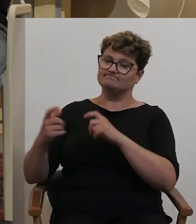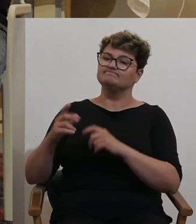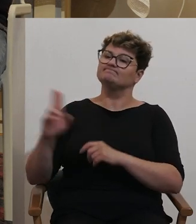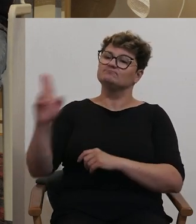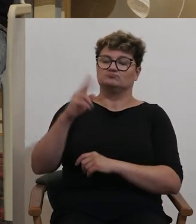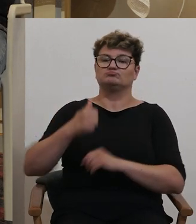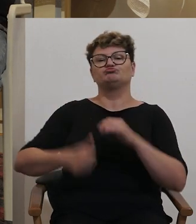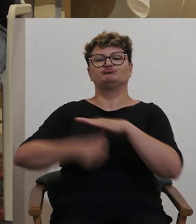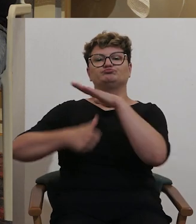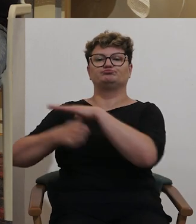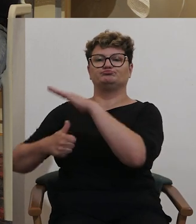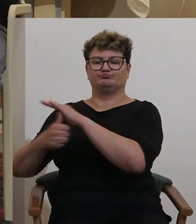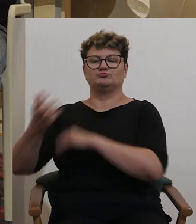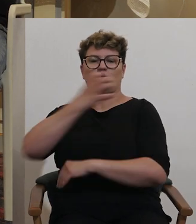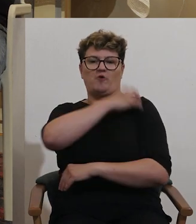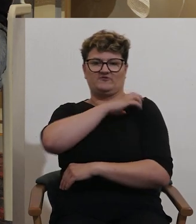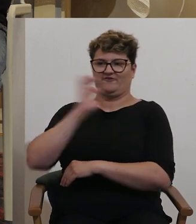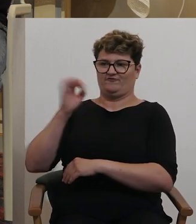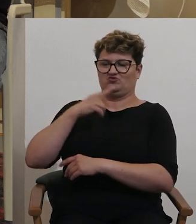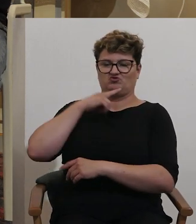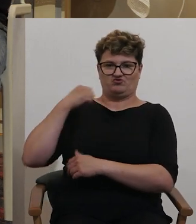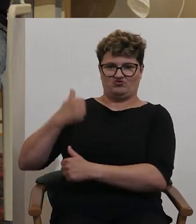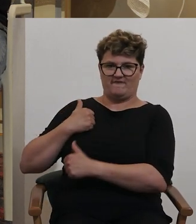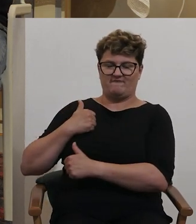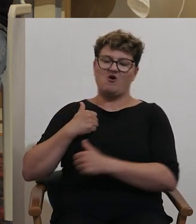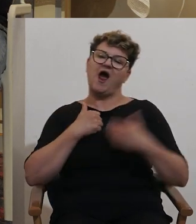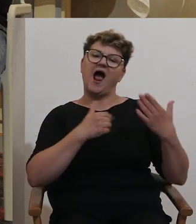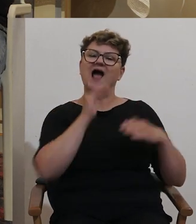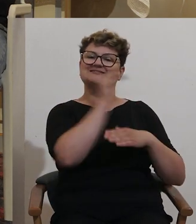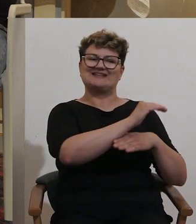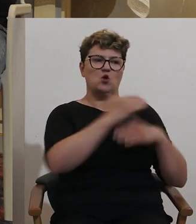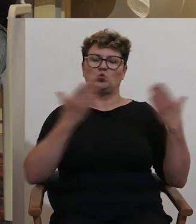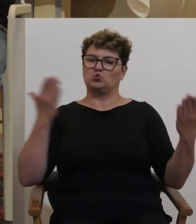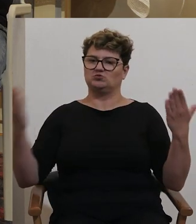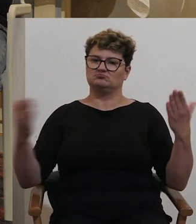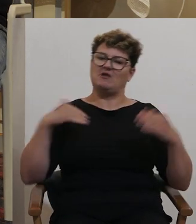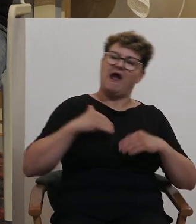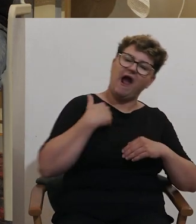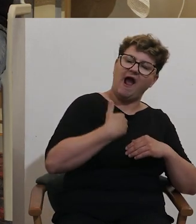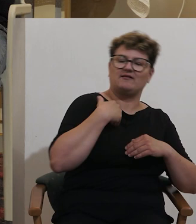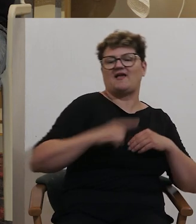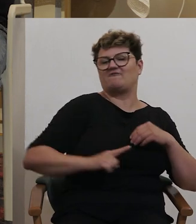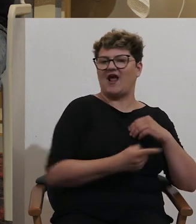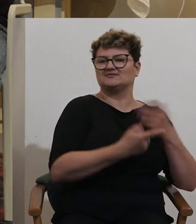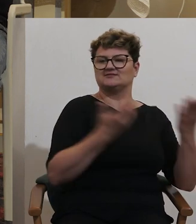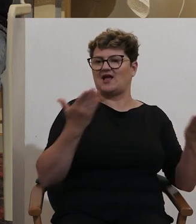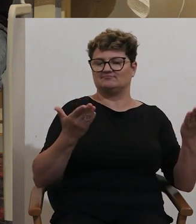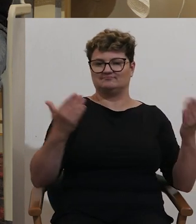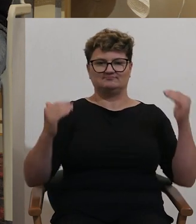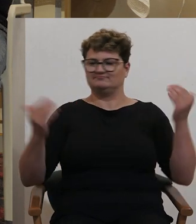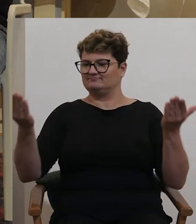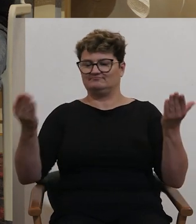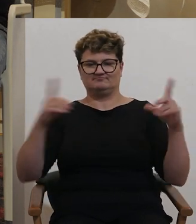oficerów Armii Czerwonej i na oficerów Armii Zachodnich, Anglików czy Francuzów. Anglicy,